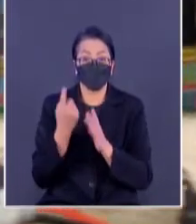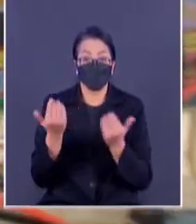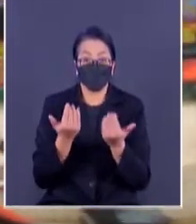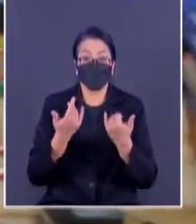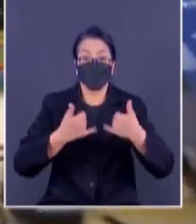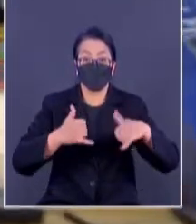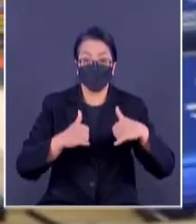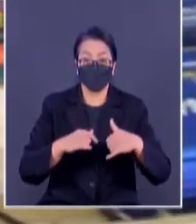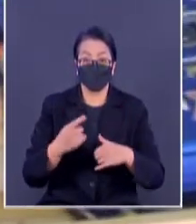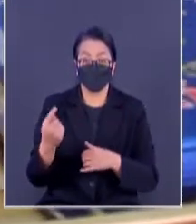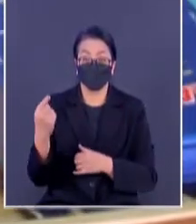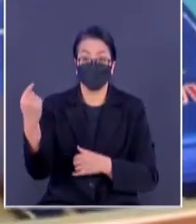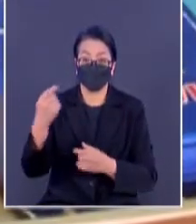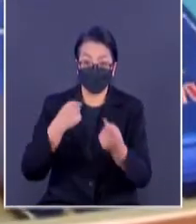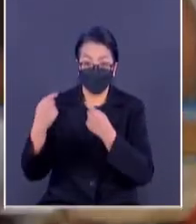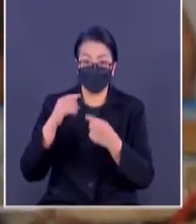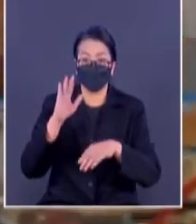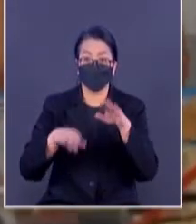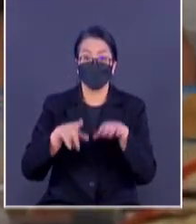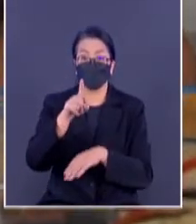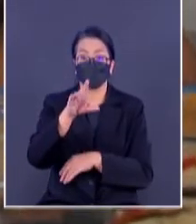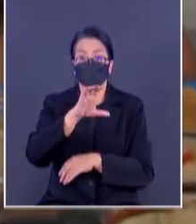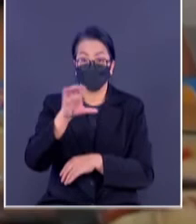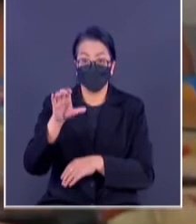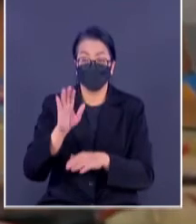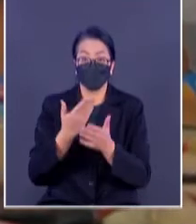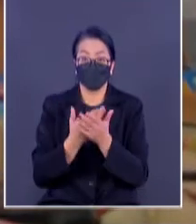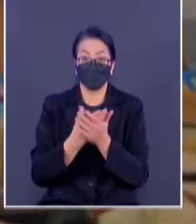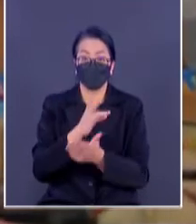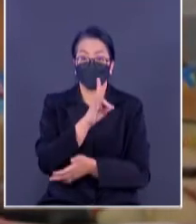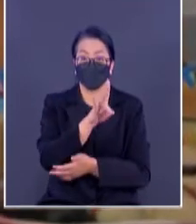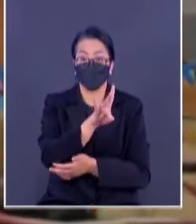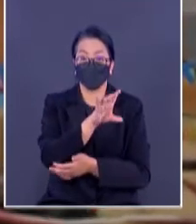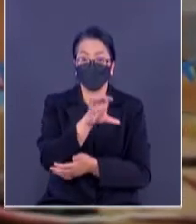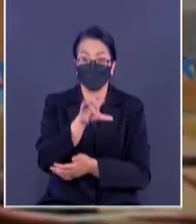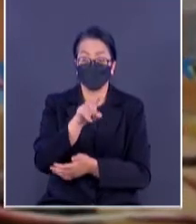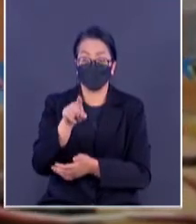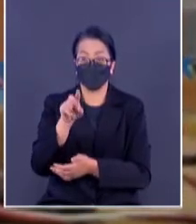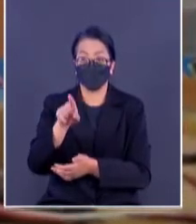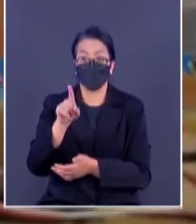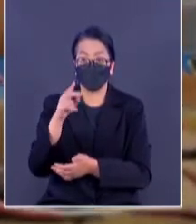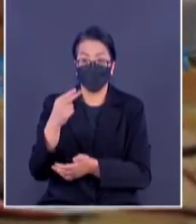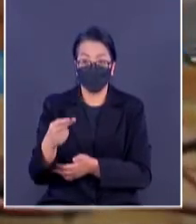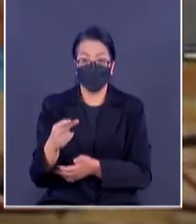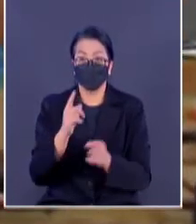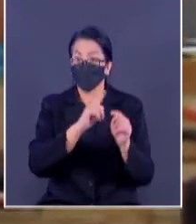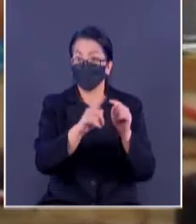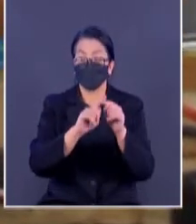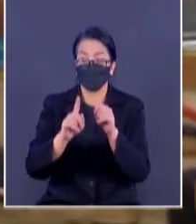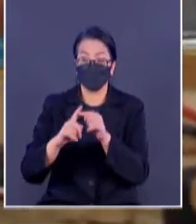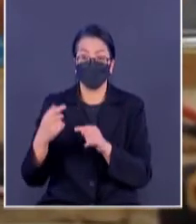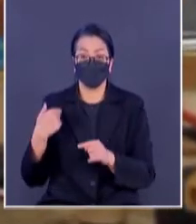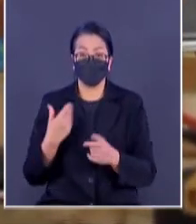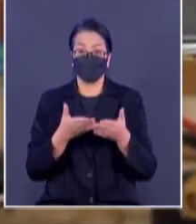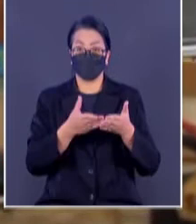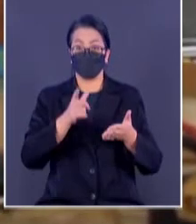าบอกว่ามีคนสั่งซื้อเรืออีแปะนะคะกว่าร้อยลำแล้วเนี่ยราคาก็อยู่ตั้งแต่700ถึง 10,000 บาทแล้วก็มีหลายรูปแบบด้วยนะคะก็มี